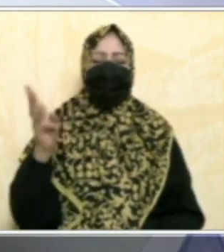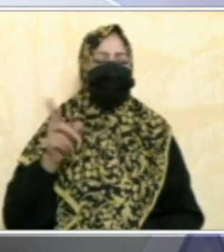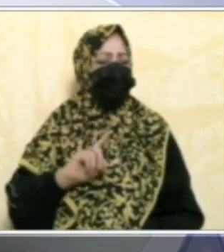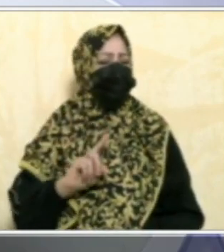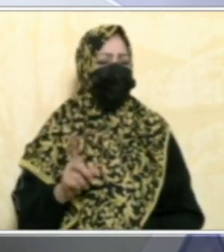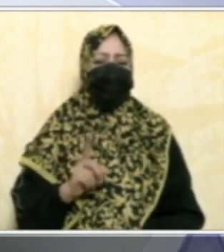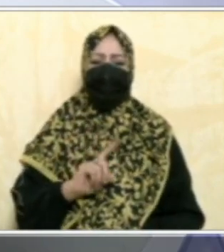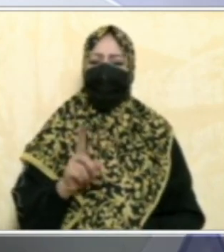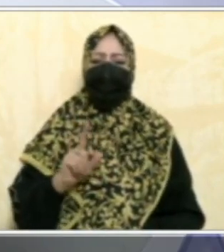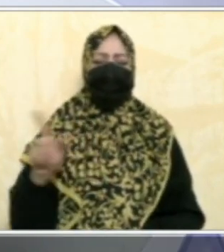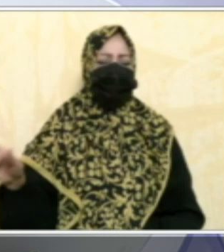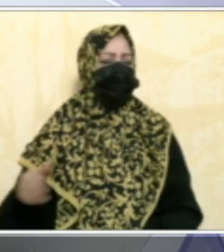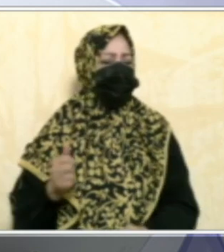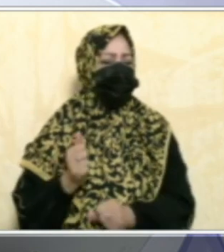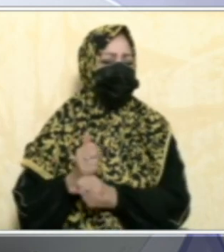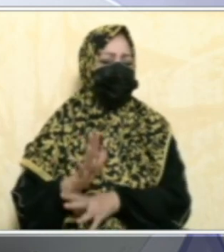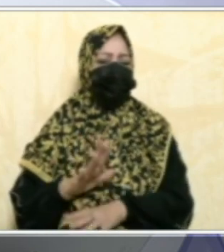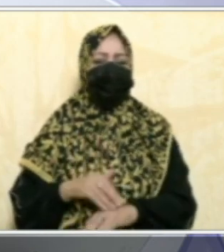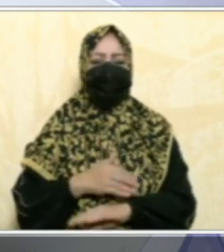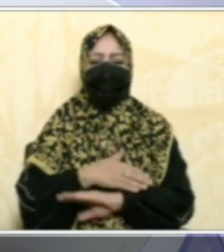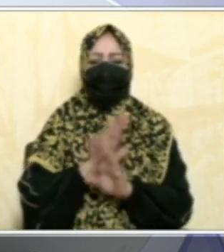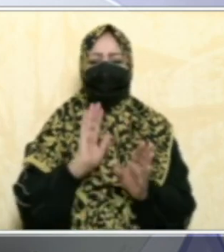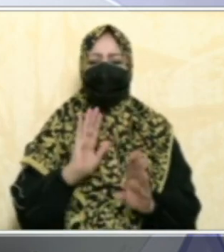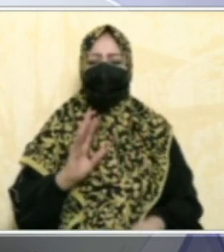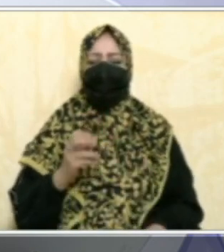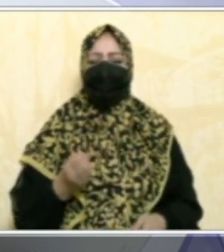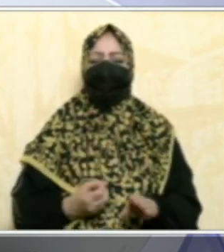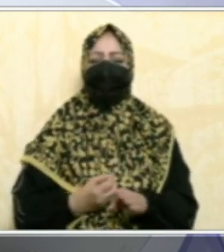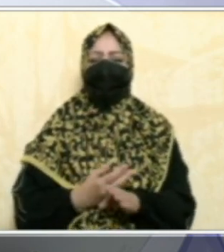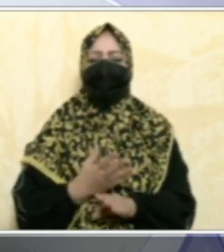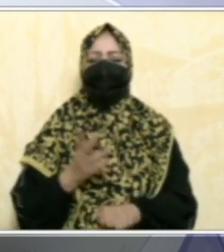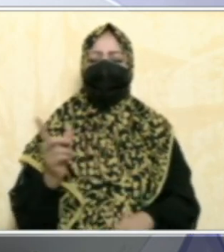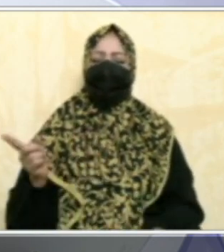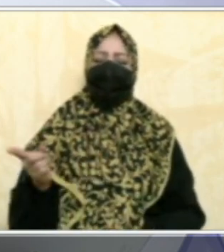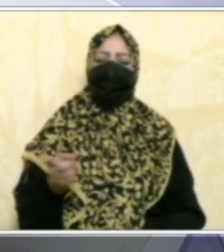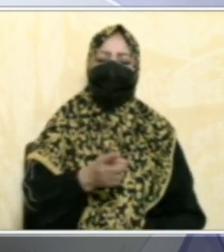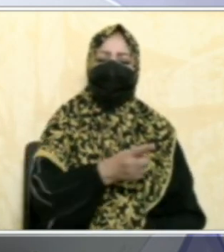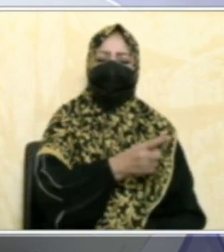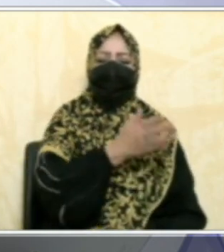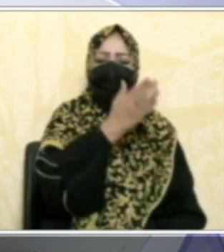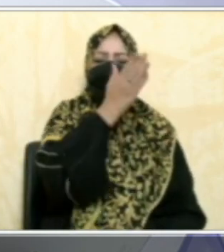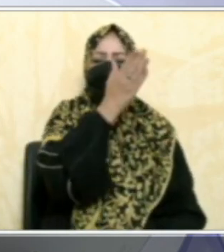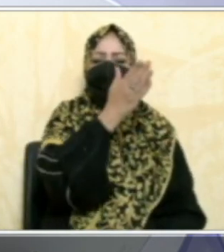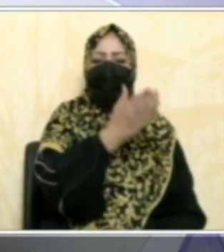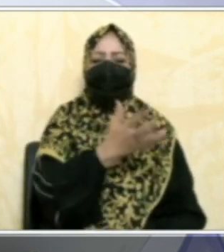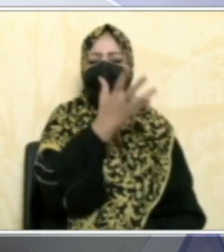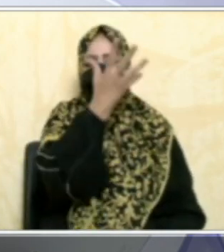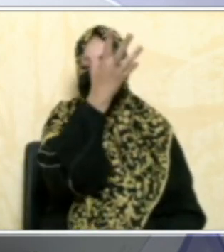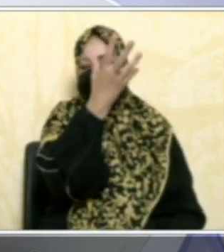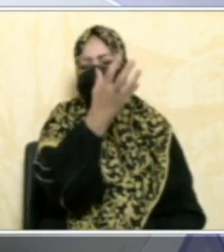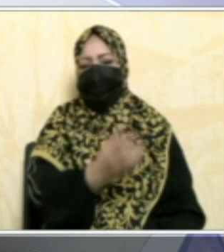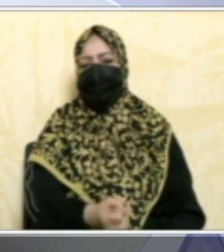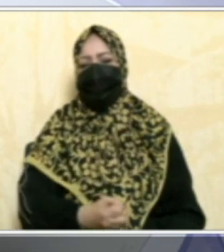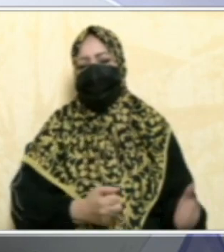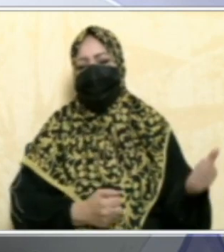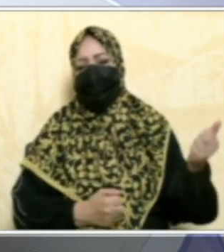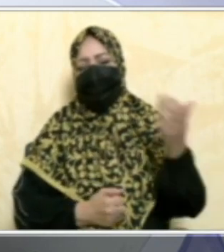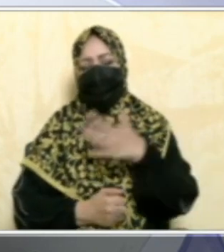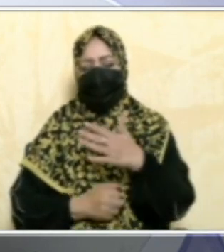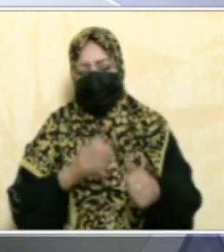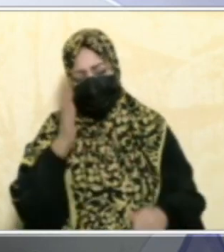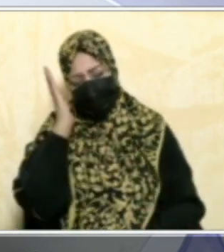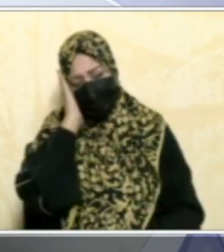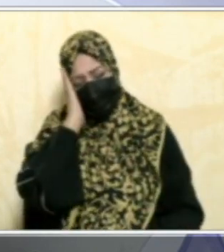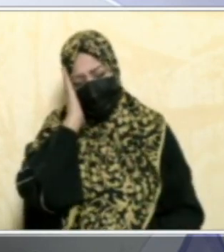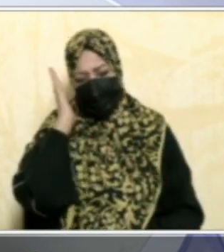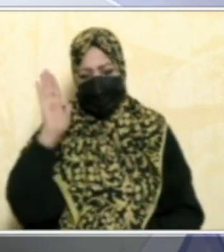بعد الفجر إلى أذان العشاء. أذان العشاء لابد أن تكوني في بيت العدة، يعني تطلعي في